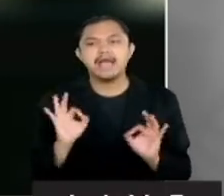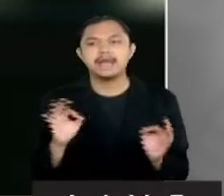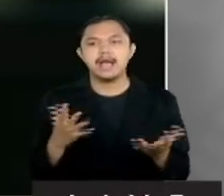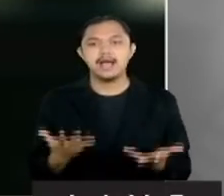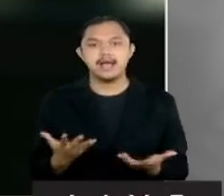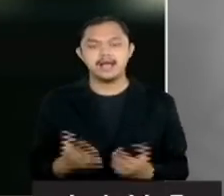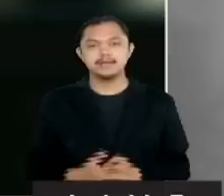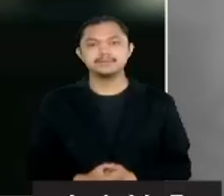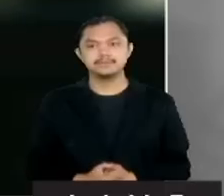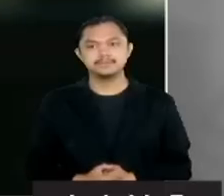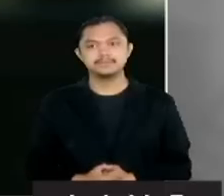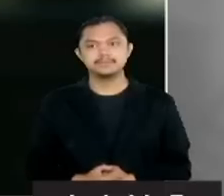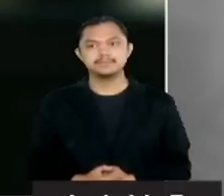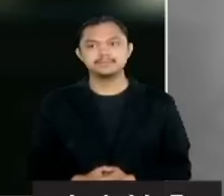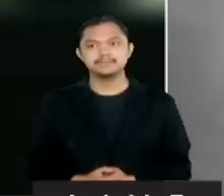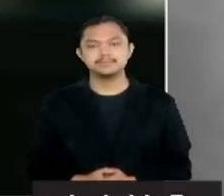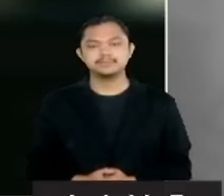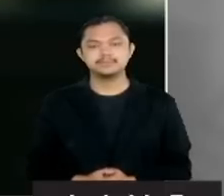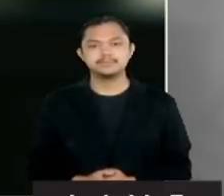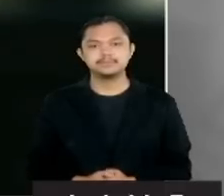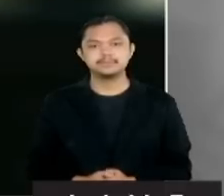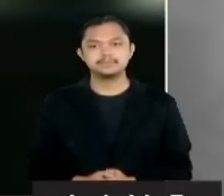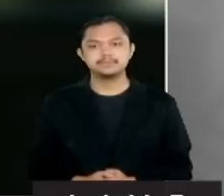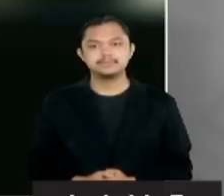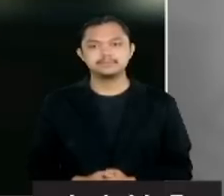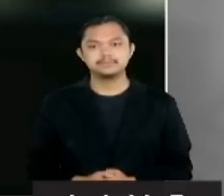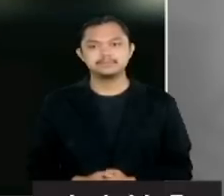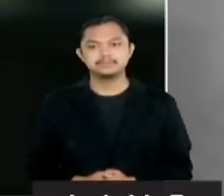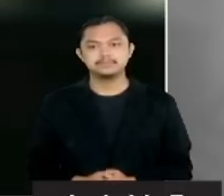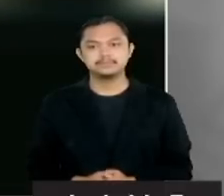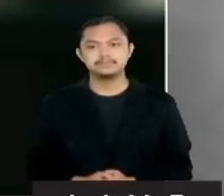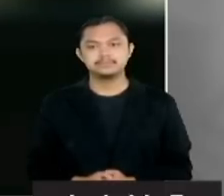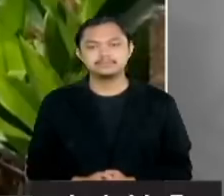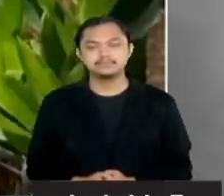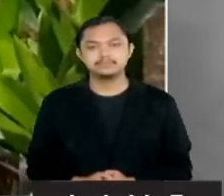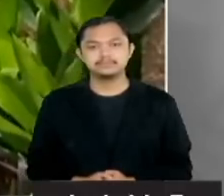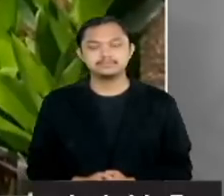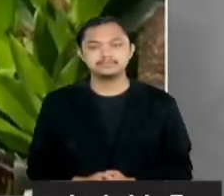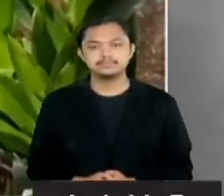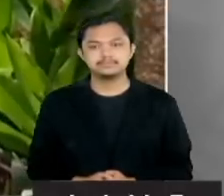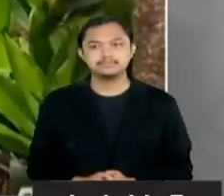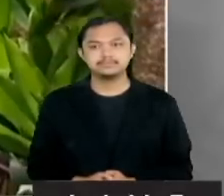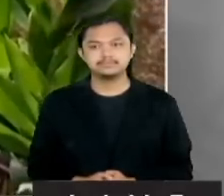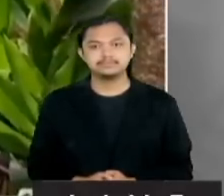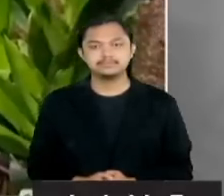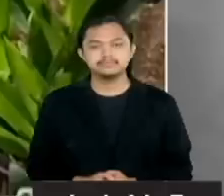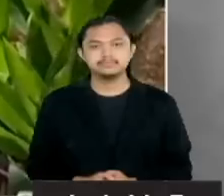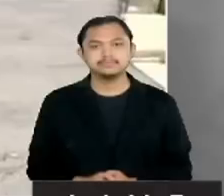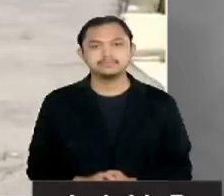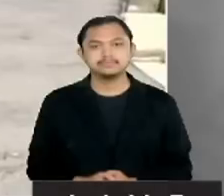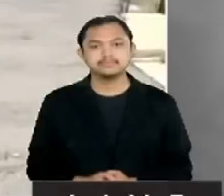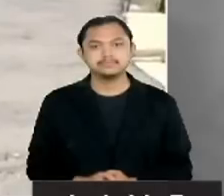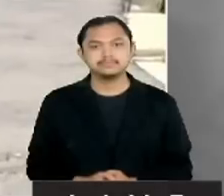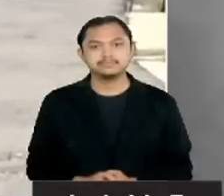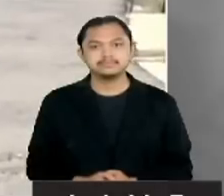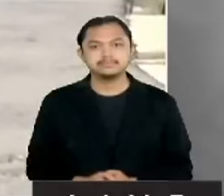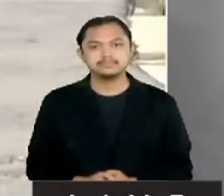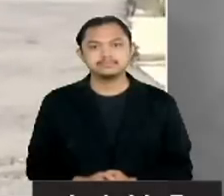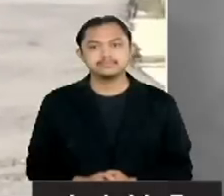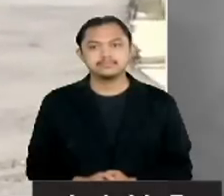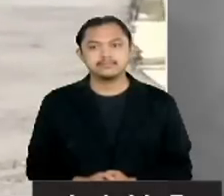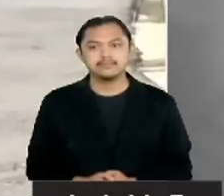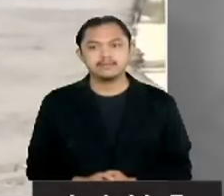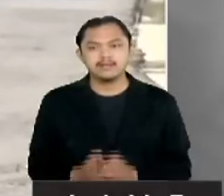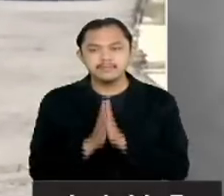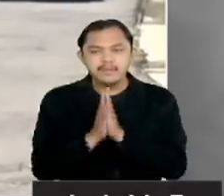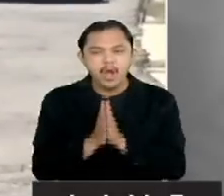menolong. Nah, namun dari kerja keras yang dilakukan oleh petugas di lapangan, alhamdulillah kita sudah mendapatkan identitas